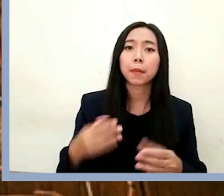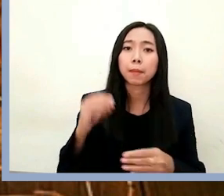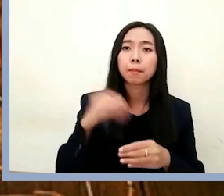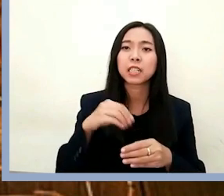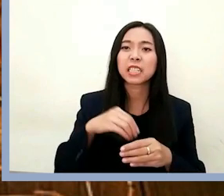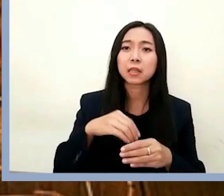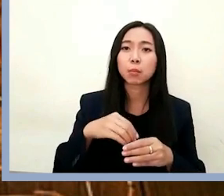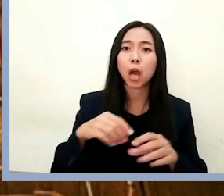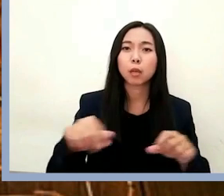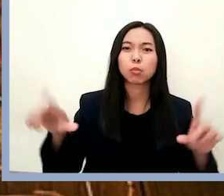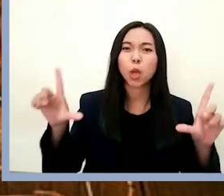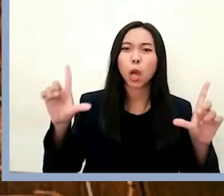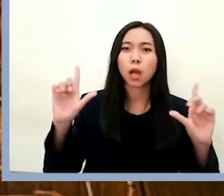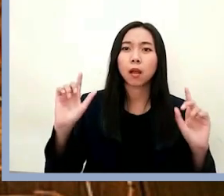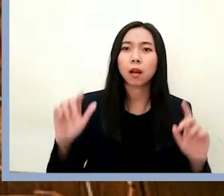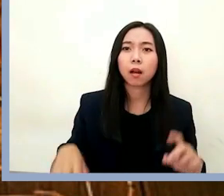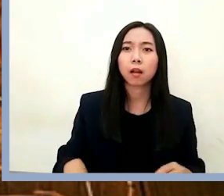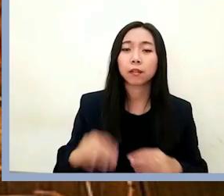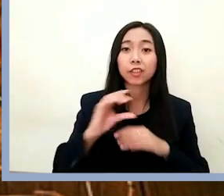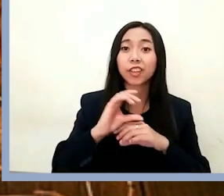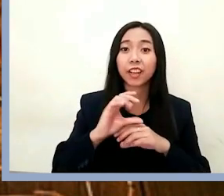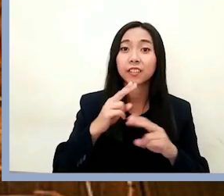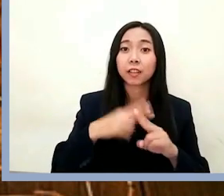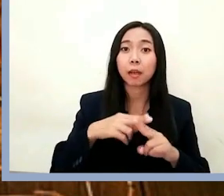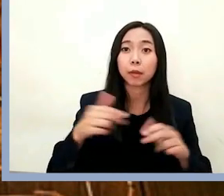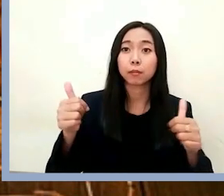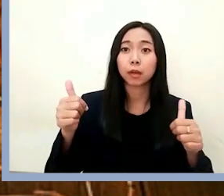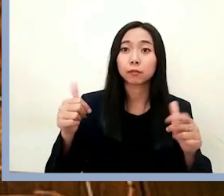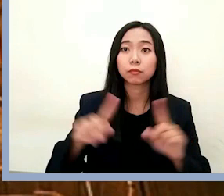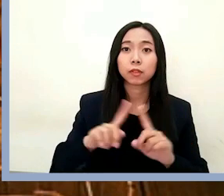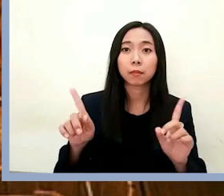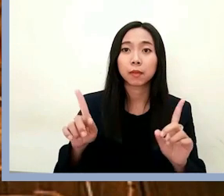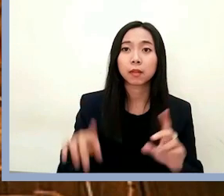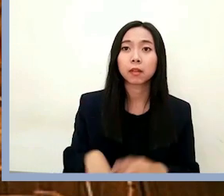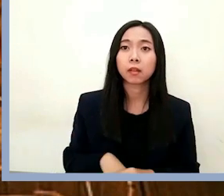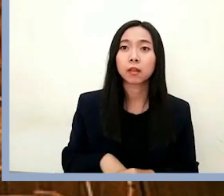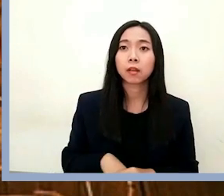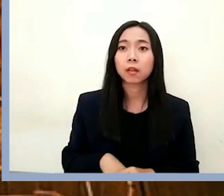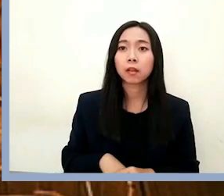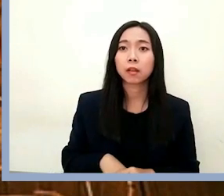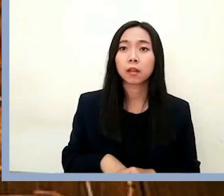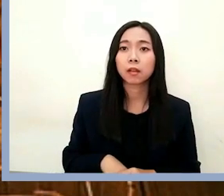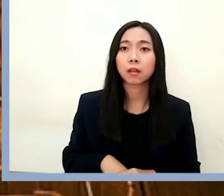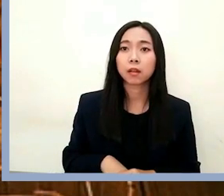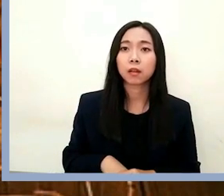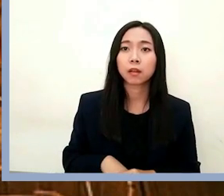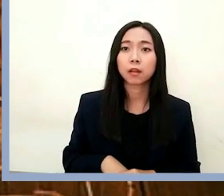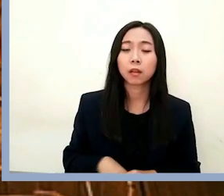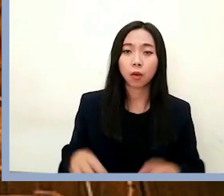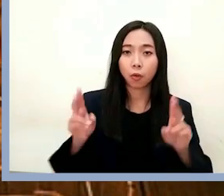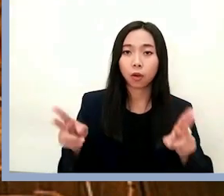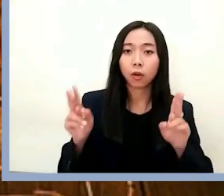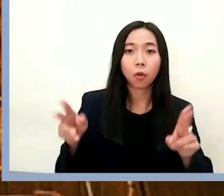di kalangan gereja namanya harum tetapi anggota Jemaat atau masyarakat